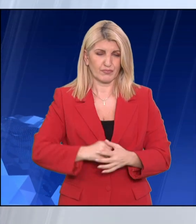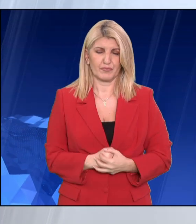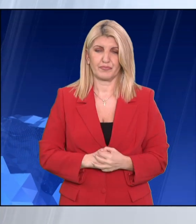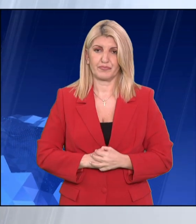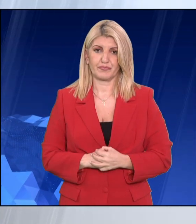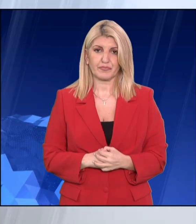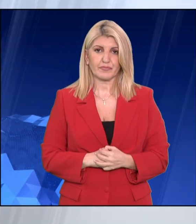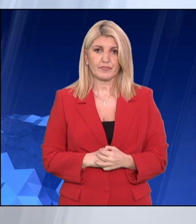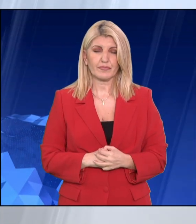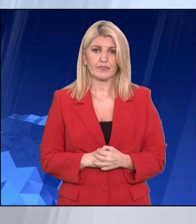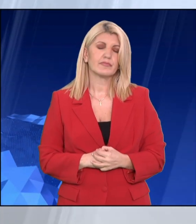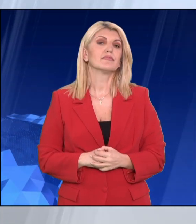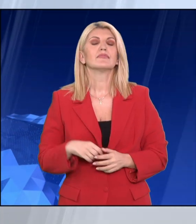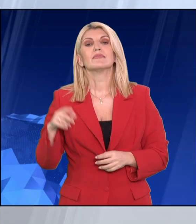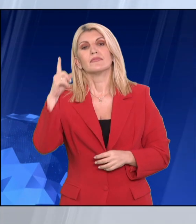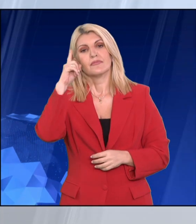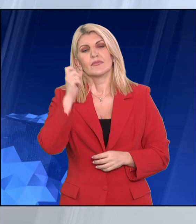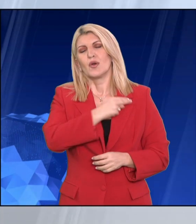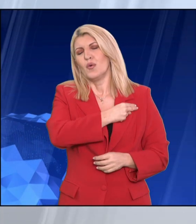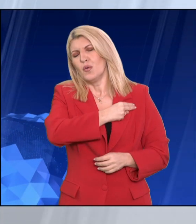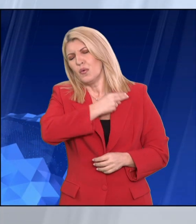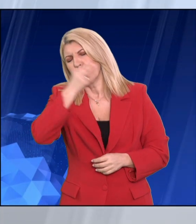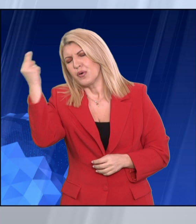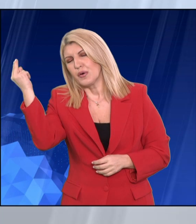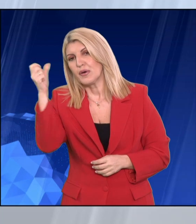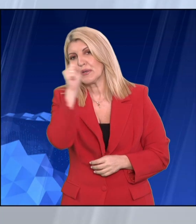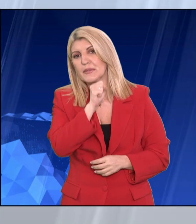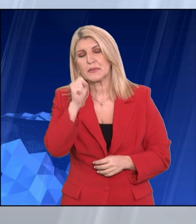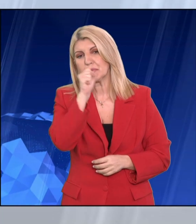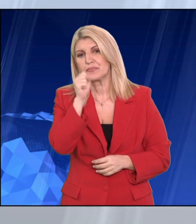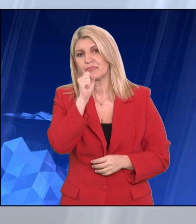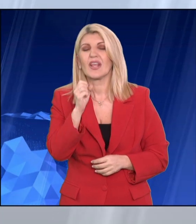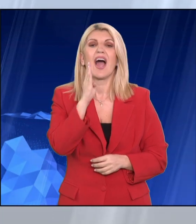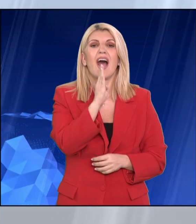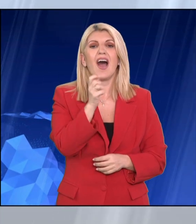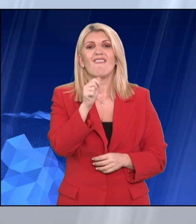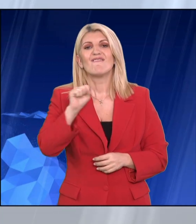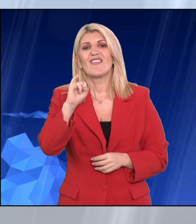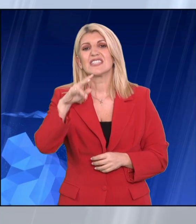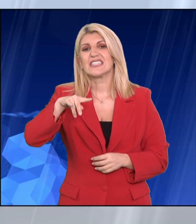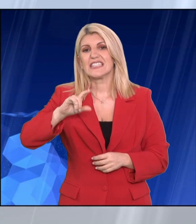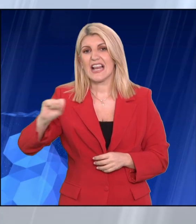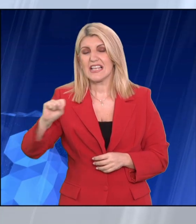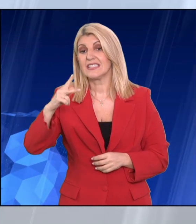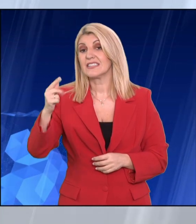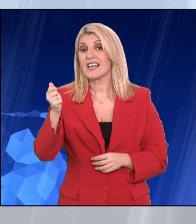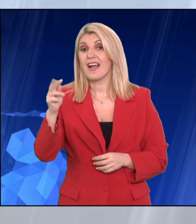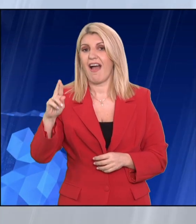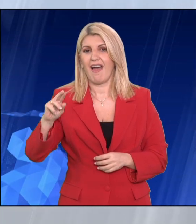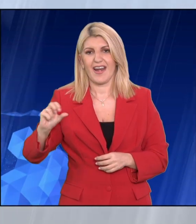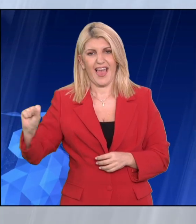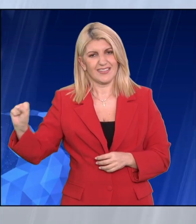στην οικογένειά του, στον καλλιτεχνικό κόσμο, σε πολιτικούς, μα κυρίως σε εκατοντάδες χιλιάδες ανθρώπους που τον γνώριζαν και τον ακολουθούσαν